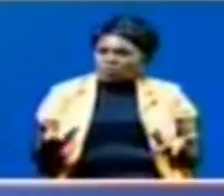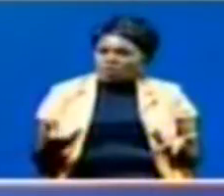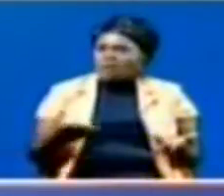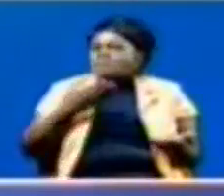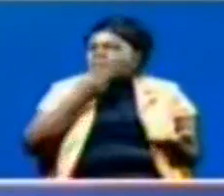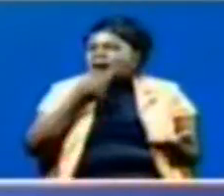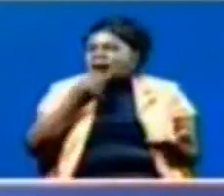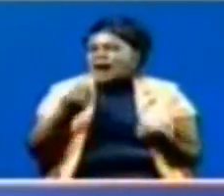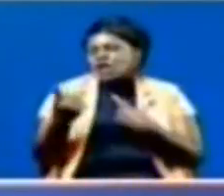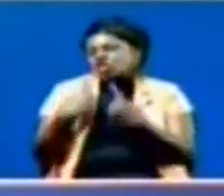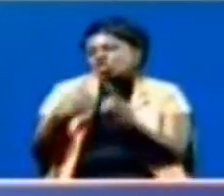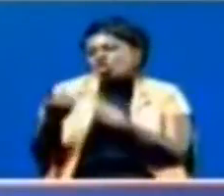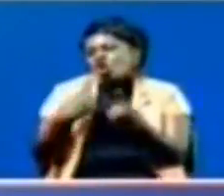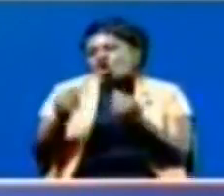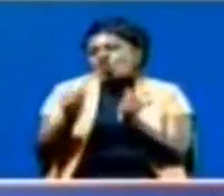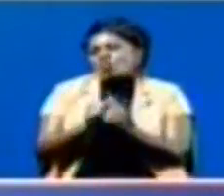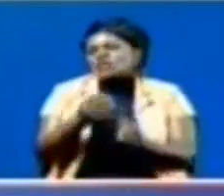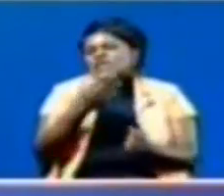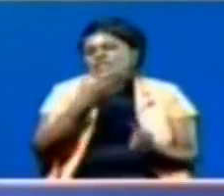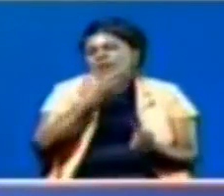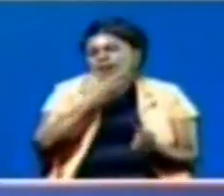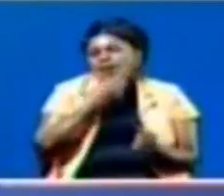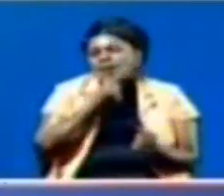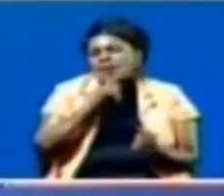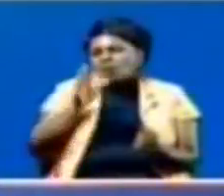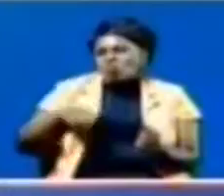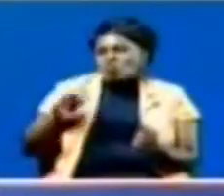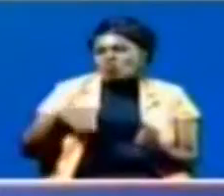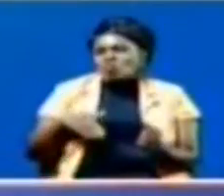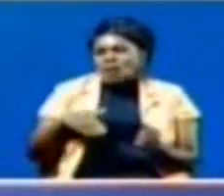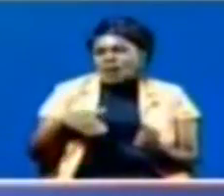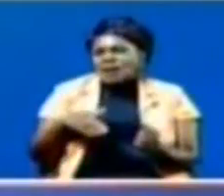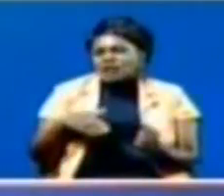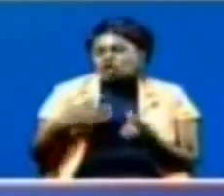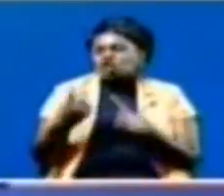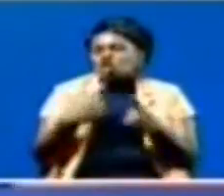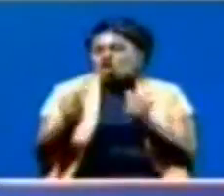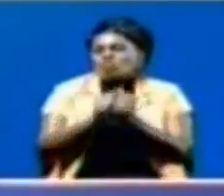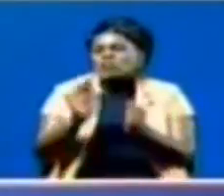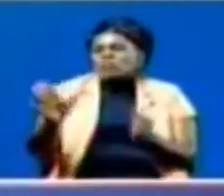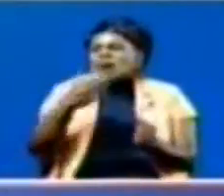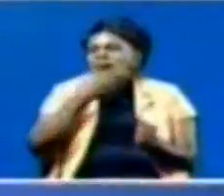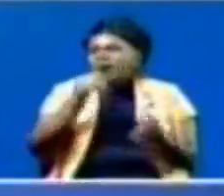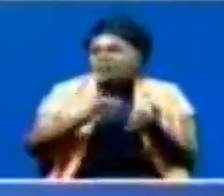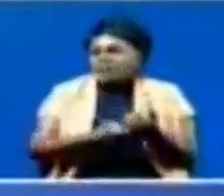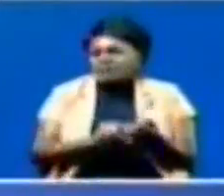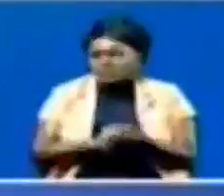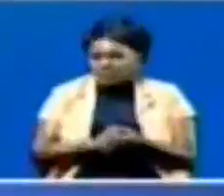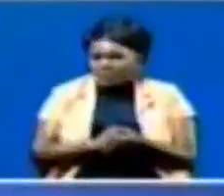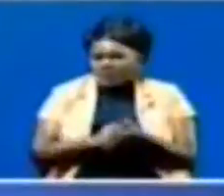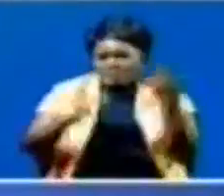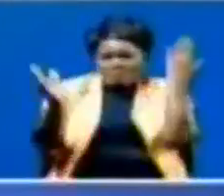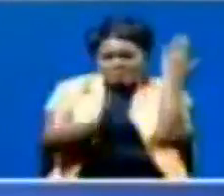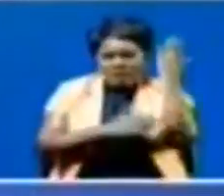Mume lizungumzie, lizungumzie kwenda nje. Mm-hmm. Bwana usije tonesha kidonda. Naam. Eh. Ha? Tena ni tabia mbaya